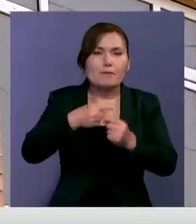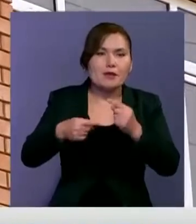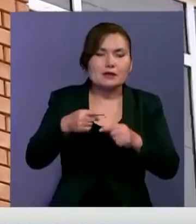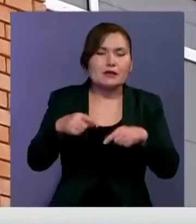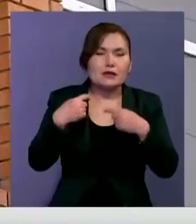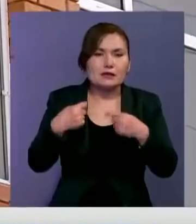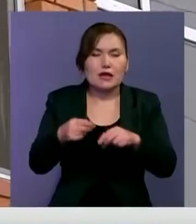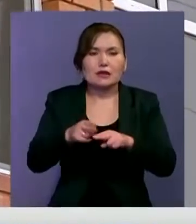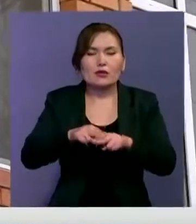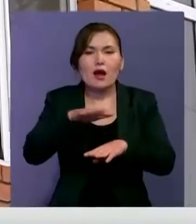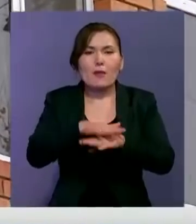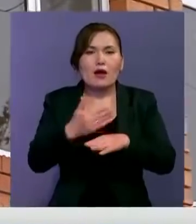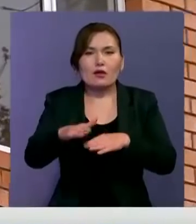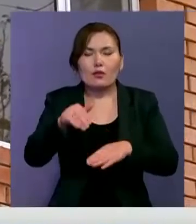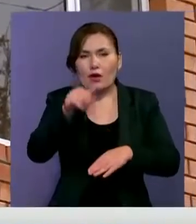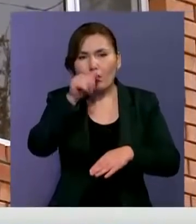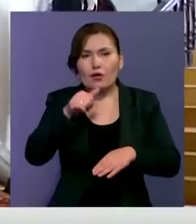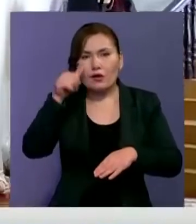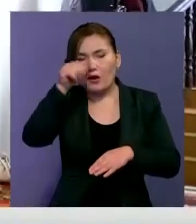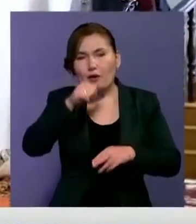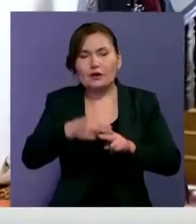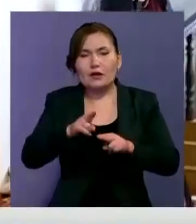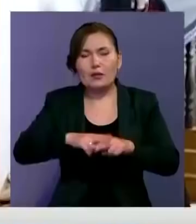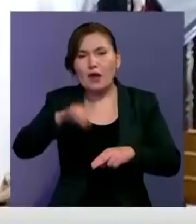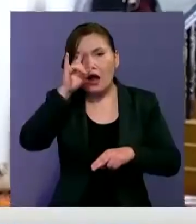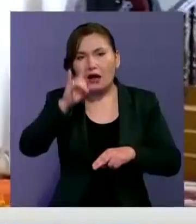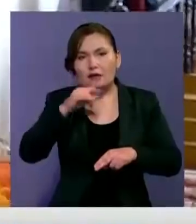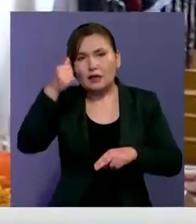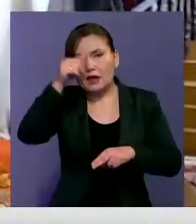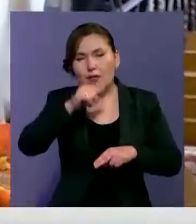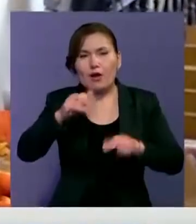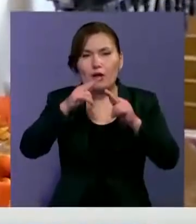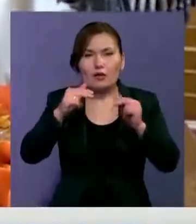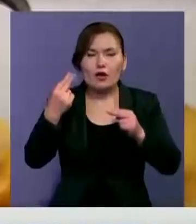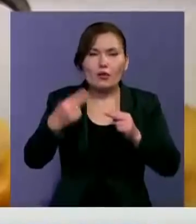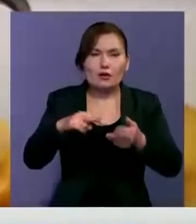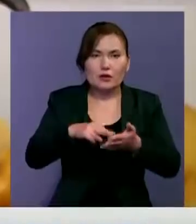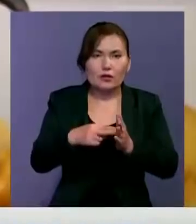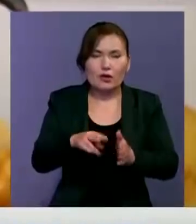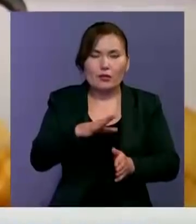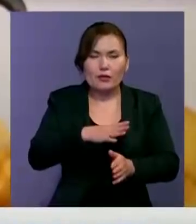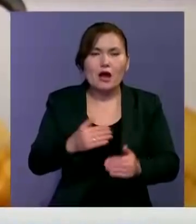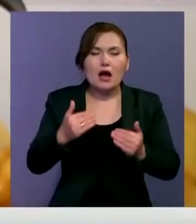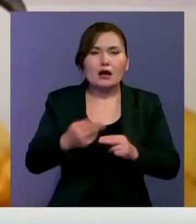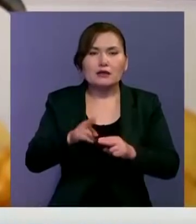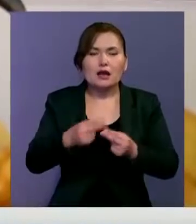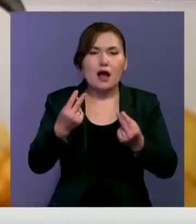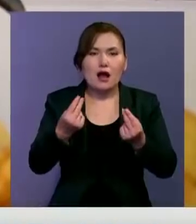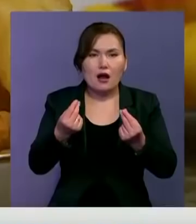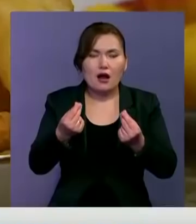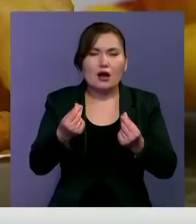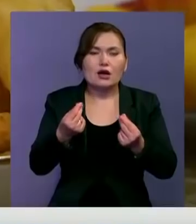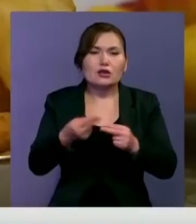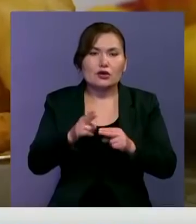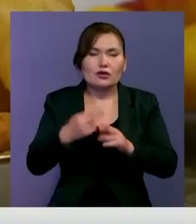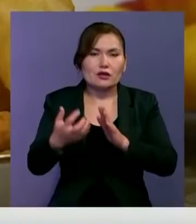несие алған. Ғимаратты былтыр өткен Өзбекстандағы Қазақстан жылы қарсаңында салып бітіруді көздеген еді. Қазір қаржы мәселесі қос